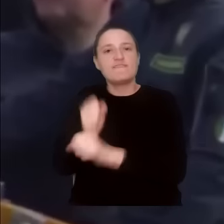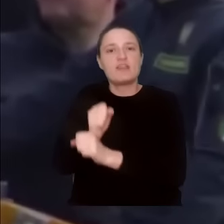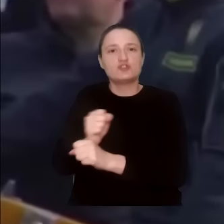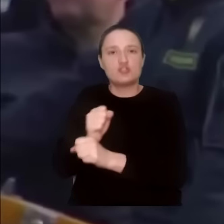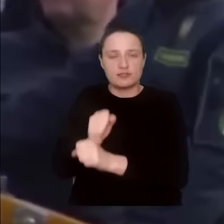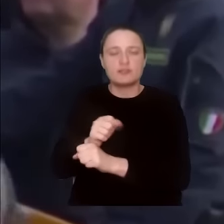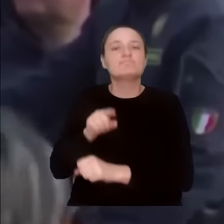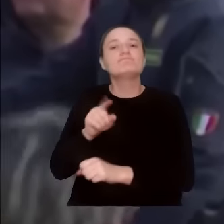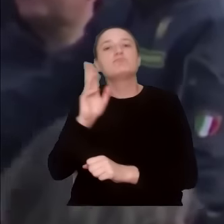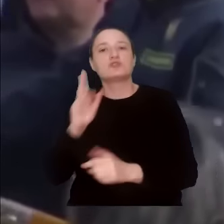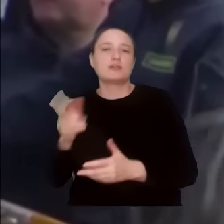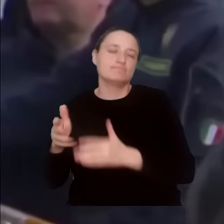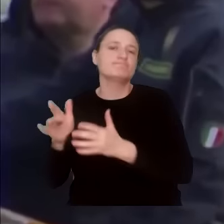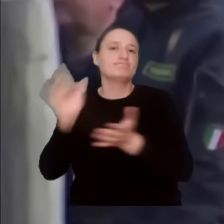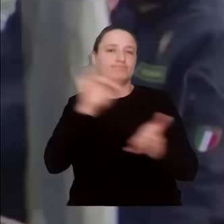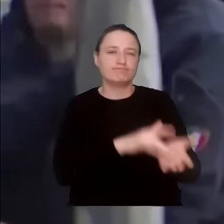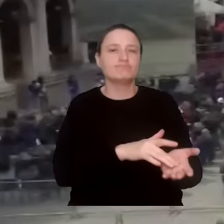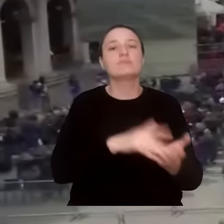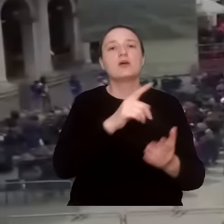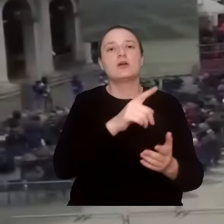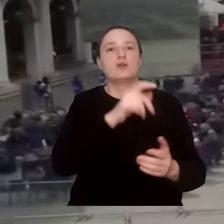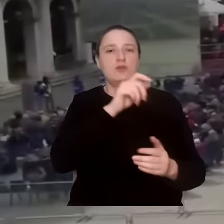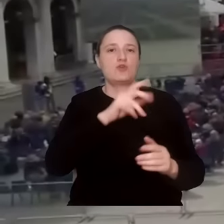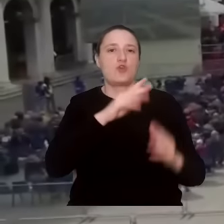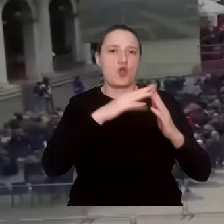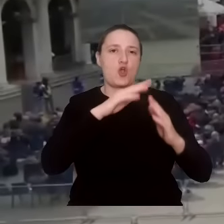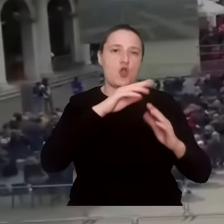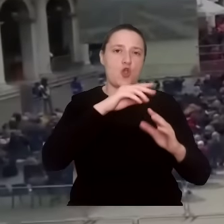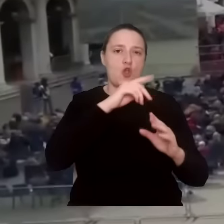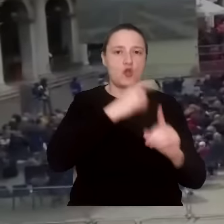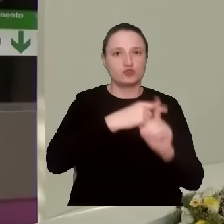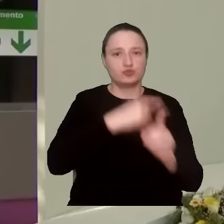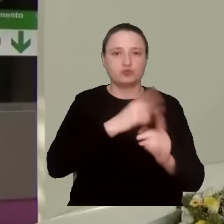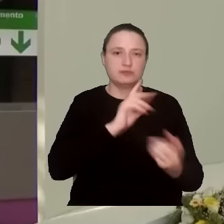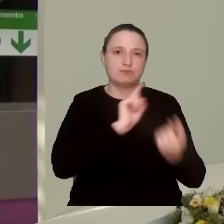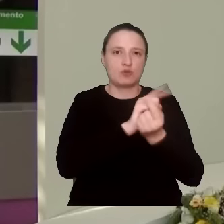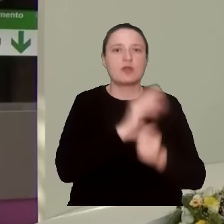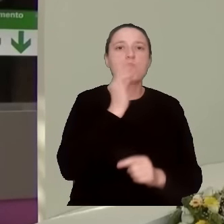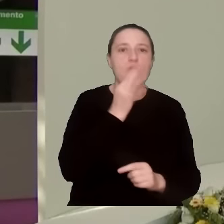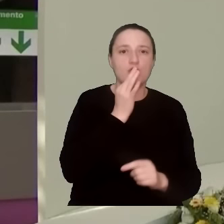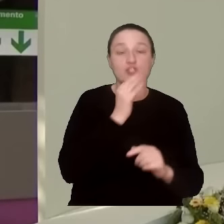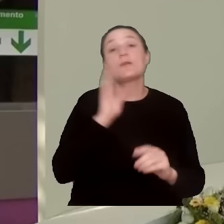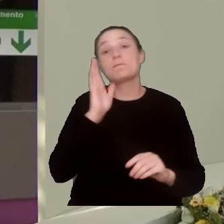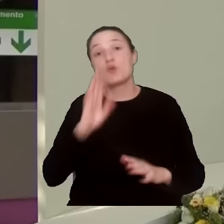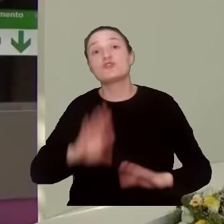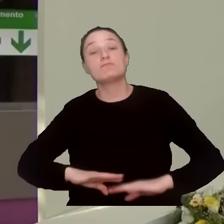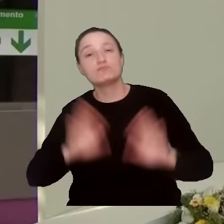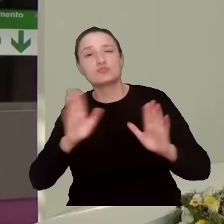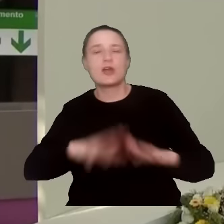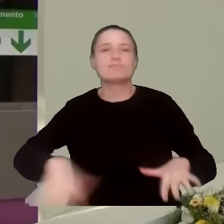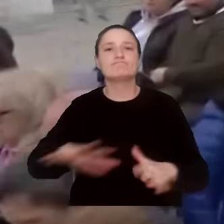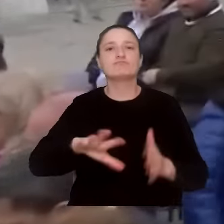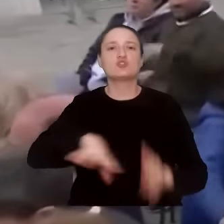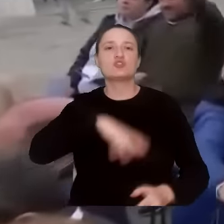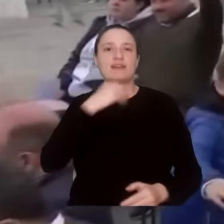do bazyliki Madonna della Salute na spotkanie z młodzieżą. Kulminacyjnym wydarzeniem jego wizyty w Wenecji była msza święta na słynnym placu świętego Marka, w